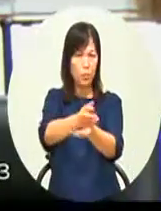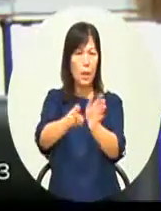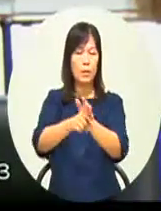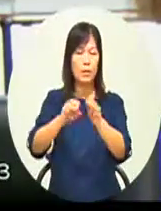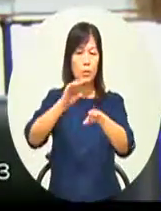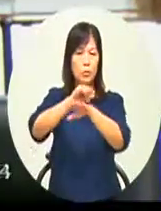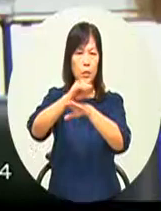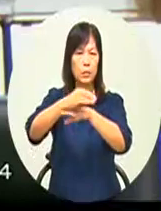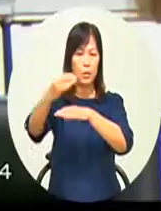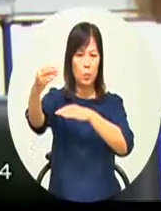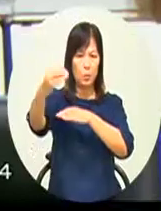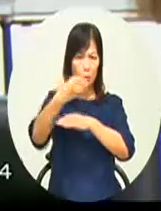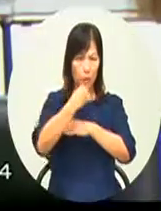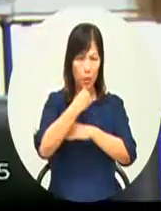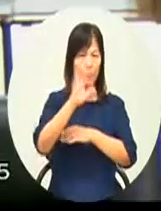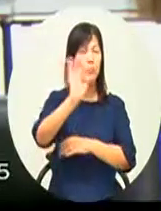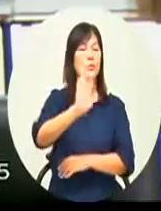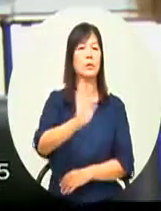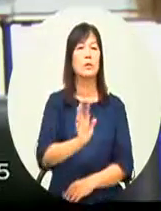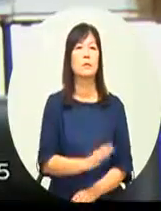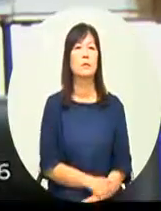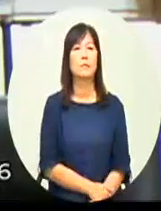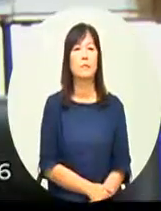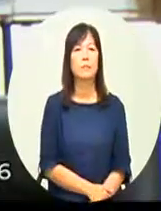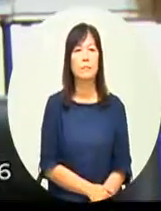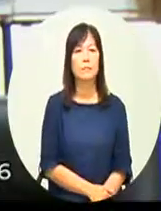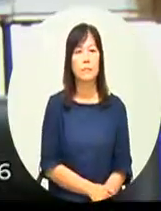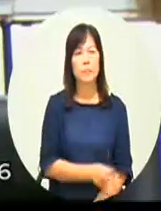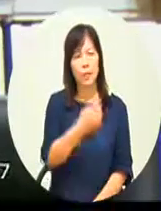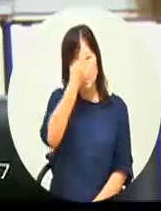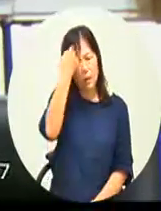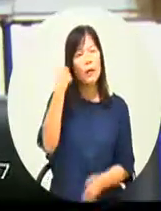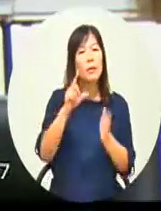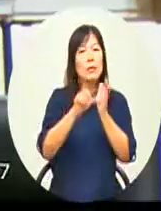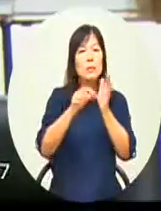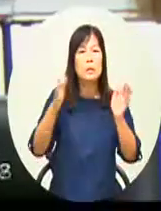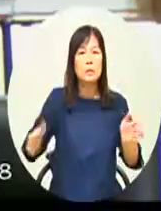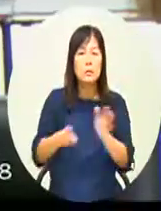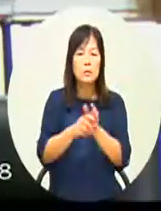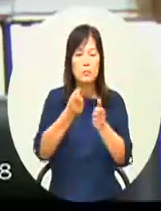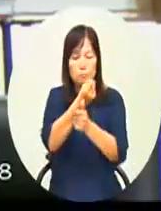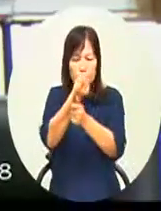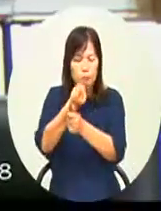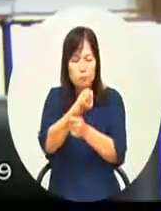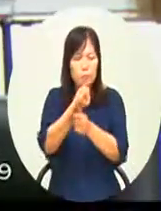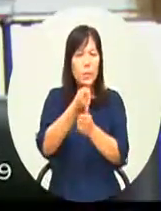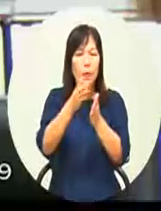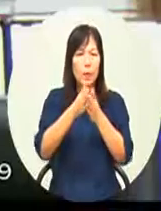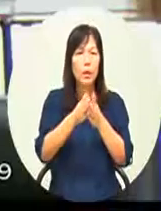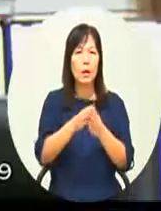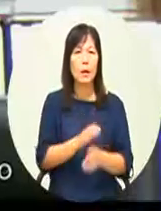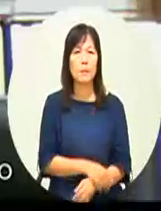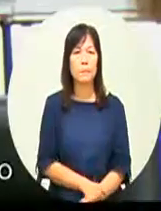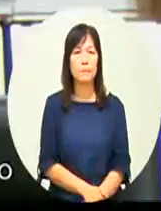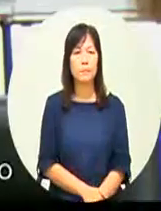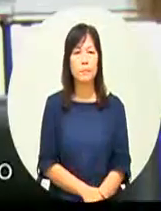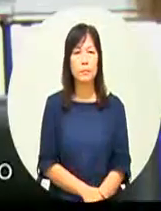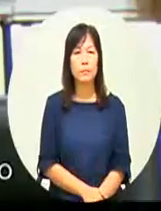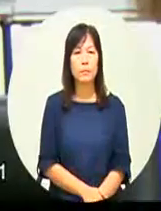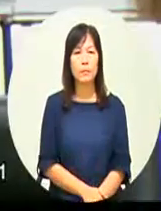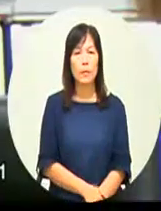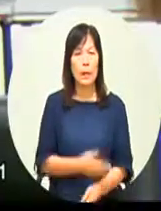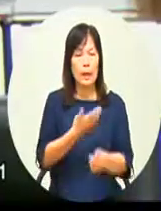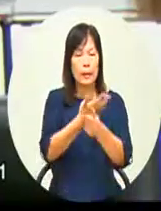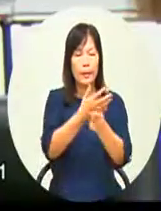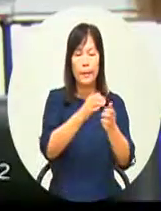车辆再进到南横。时段的管控可以让我们的